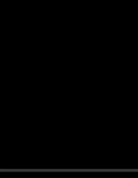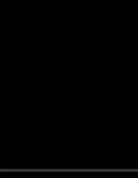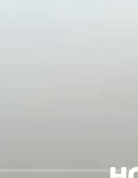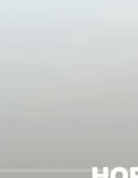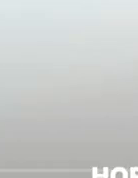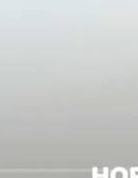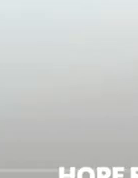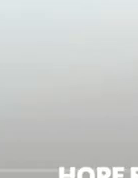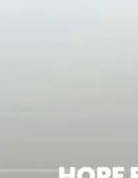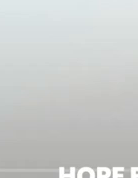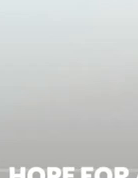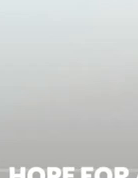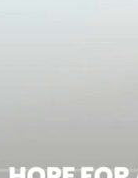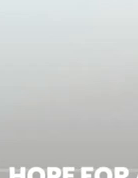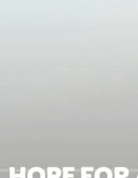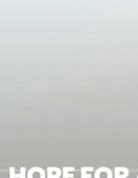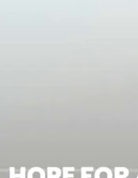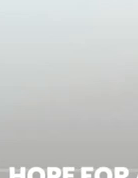Hallelujah, hallelujah,